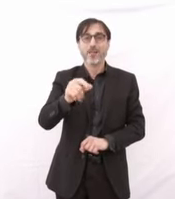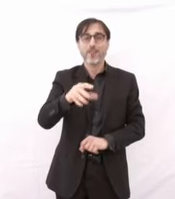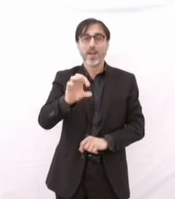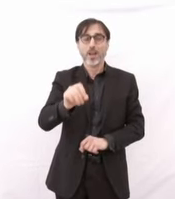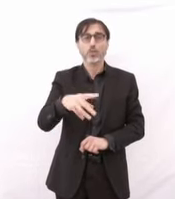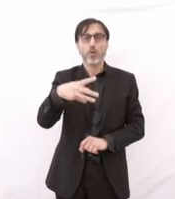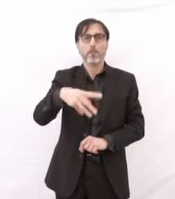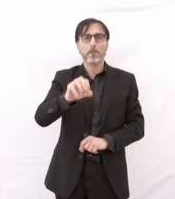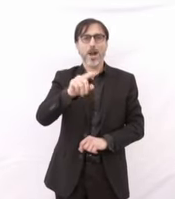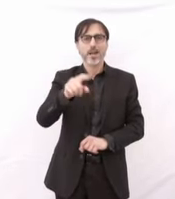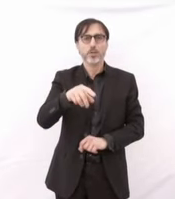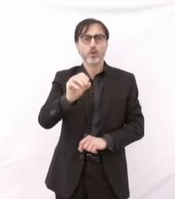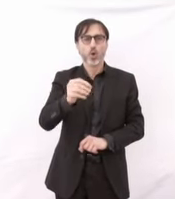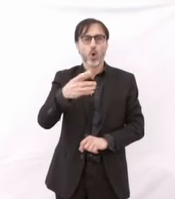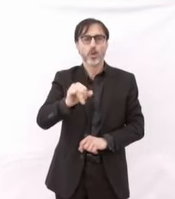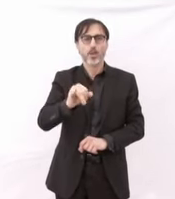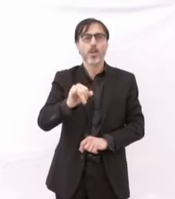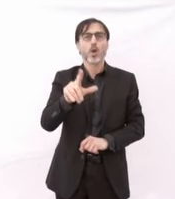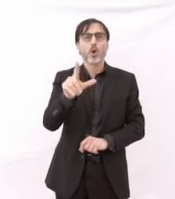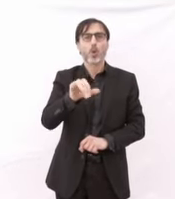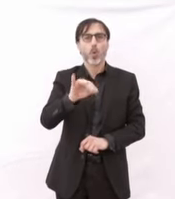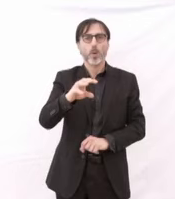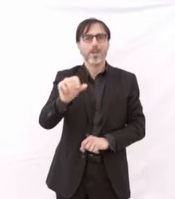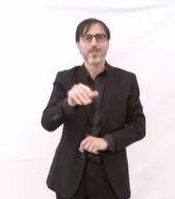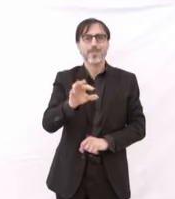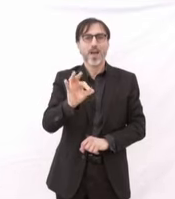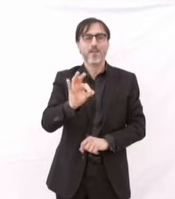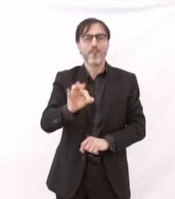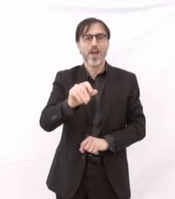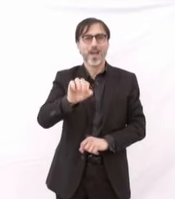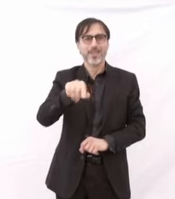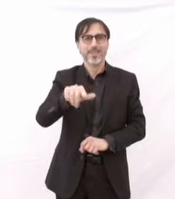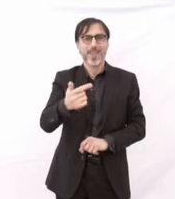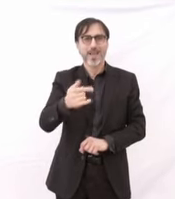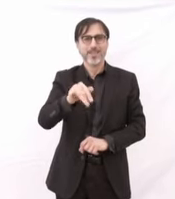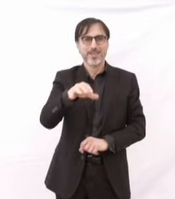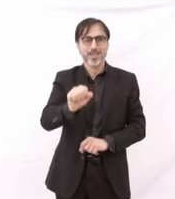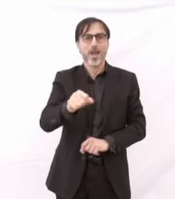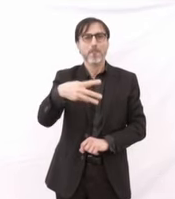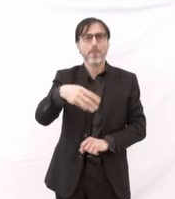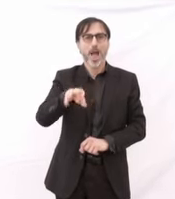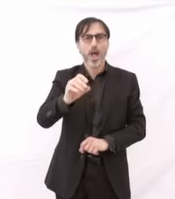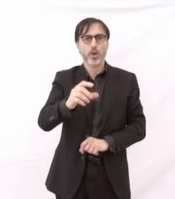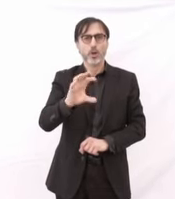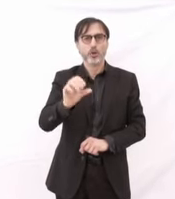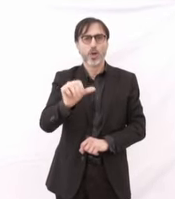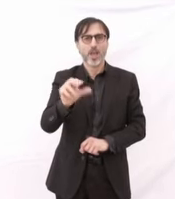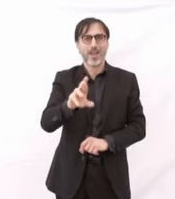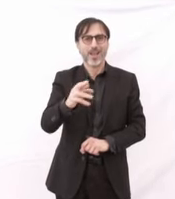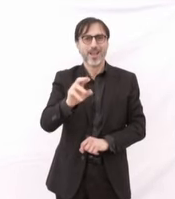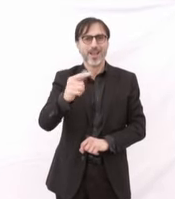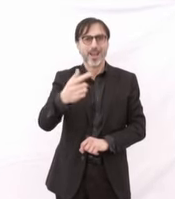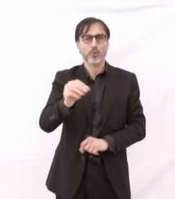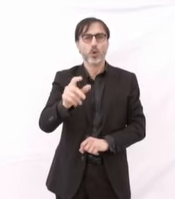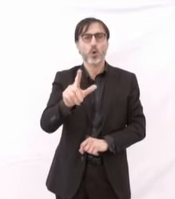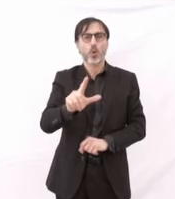Pomponio, Luisa Fantasia, Mario Cerrito, Luigi